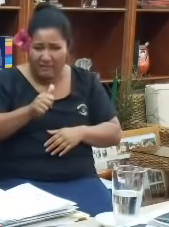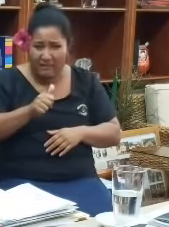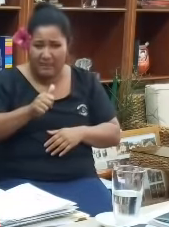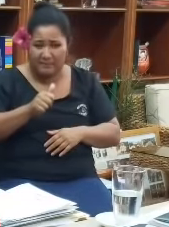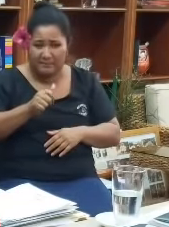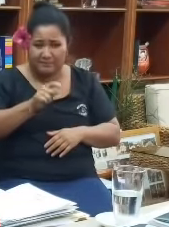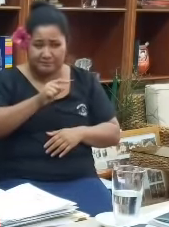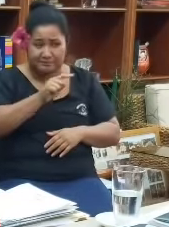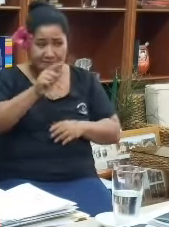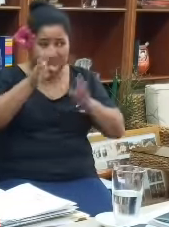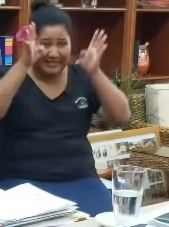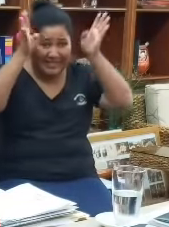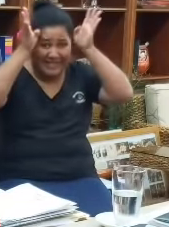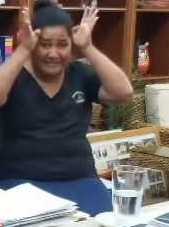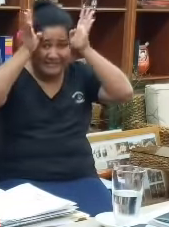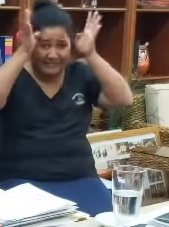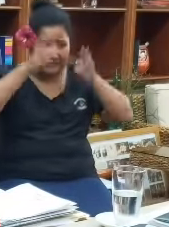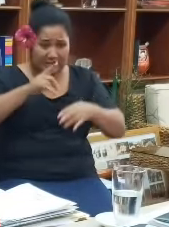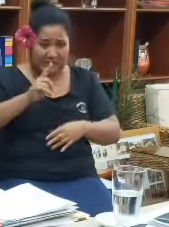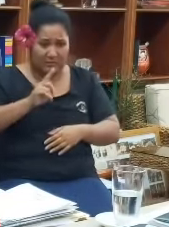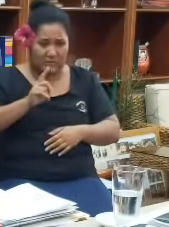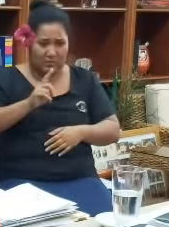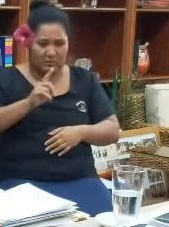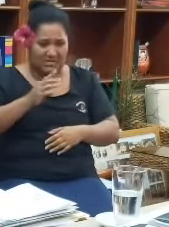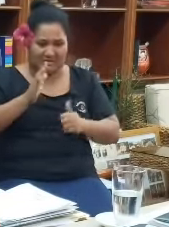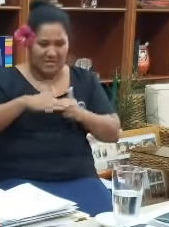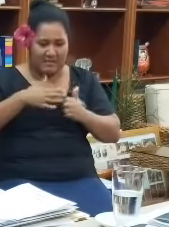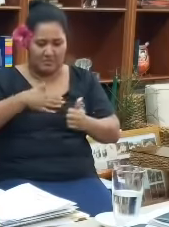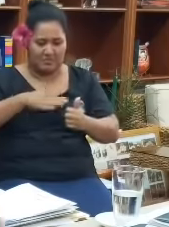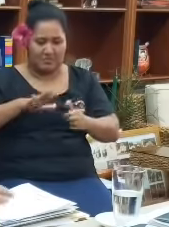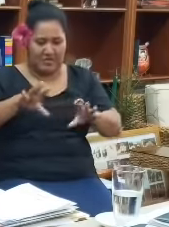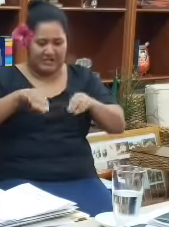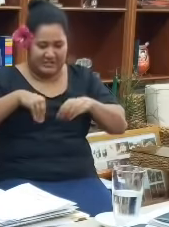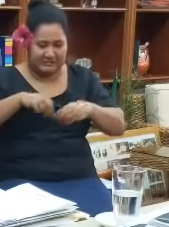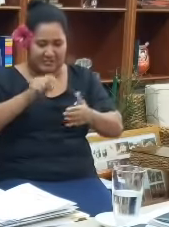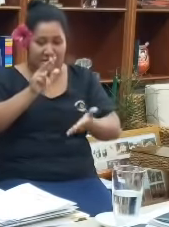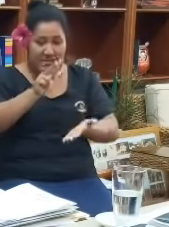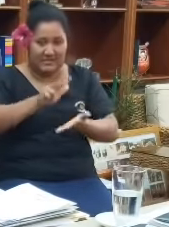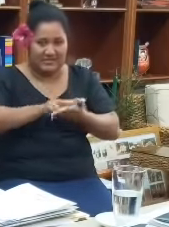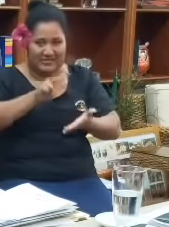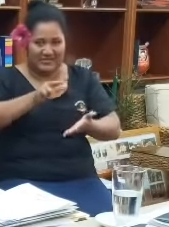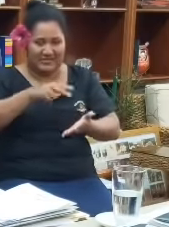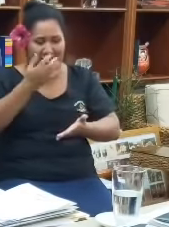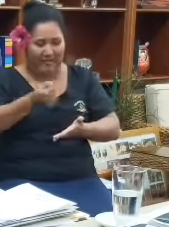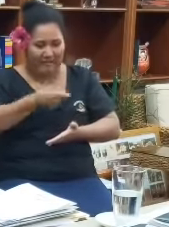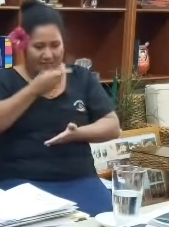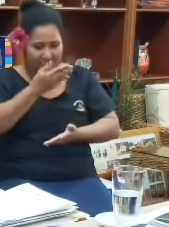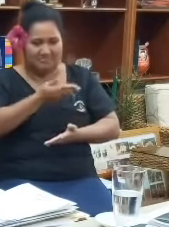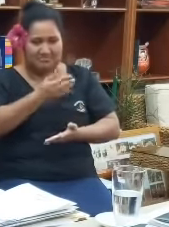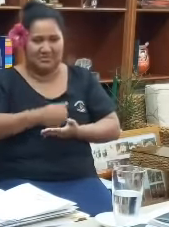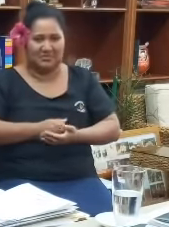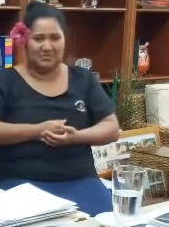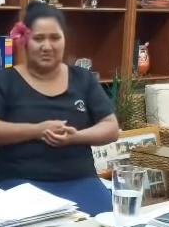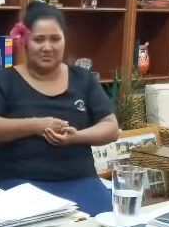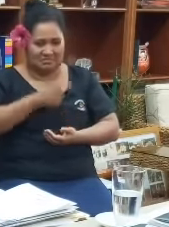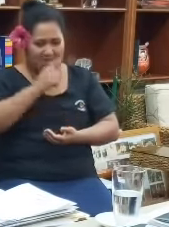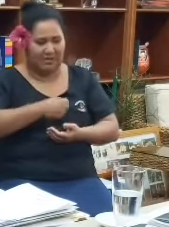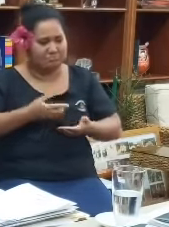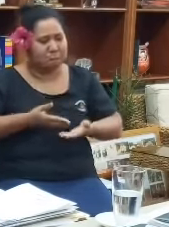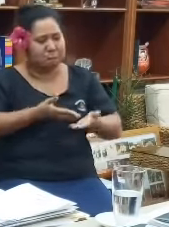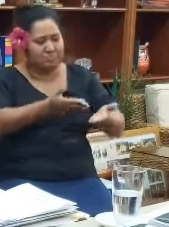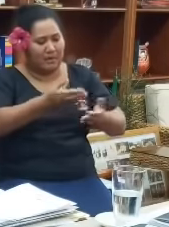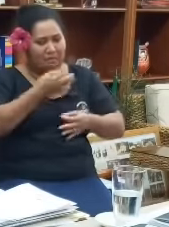sin malo la al malo en tele semia ya la foi la y la lo da la no la